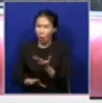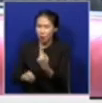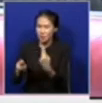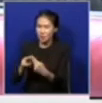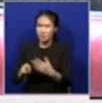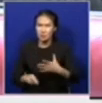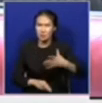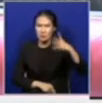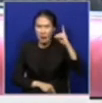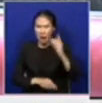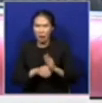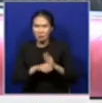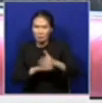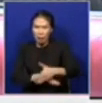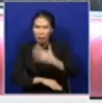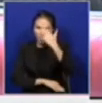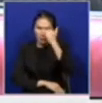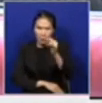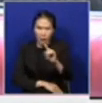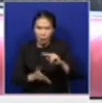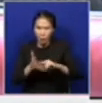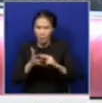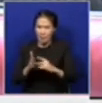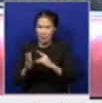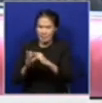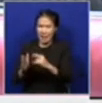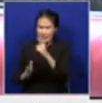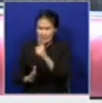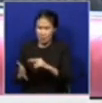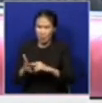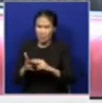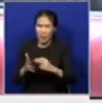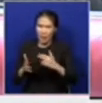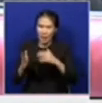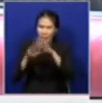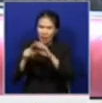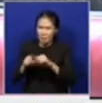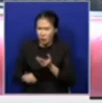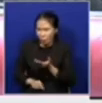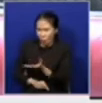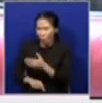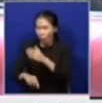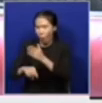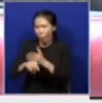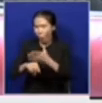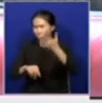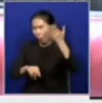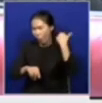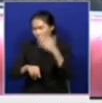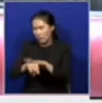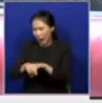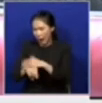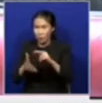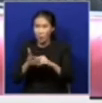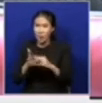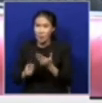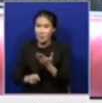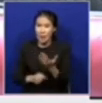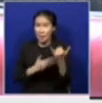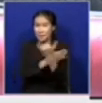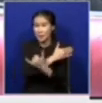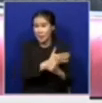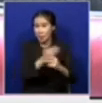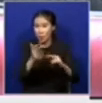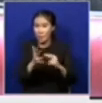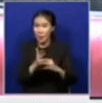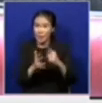ากยาต้นแบบหรือยาออริจินัลมีลายเส้นที่นานมากขึ้นจากปกติลายเส้นของยาต่างประเทศอาจจะมี